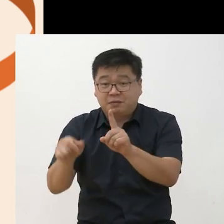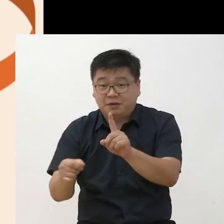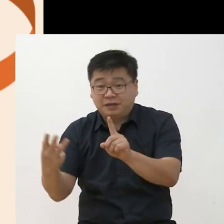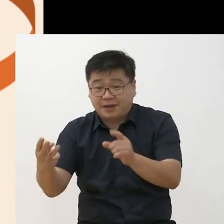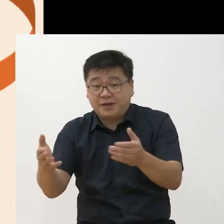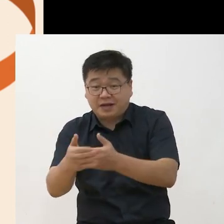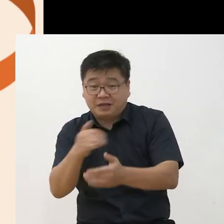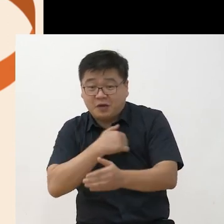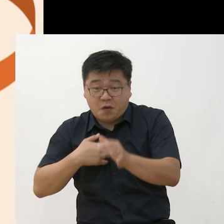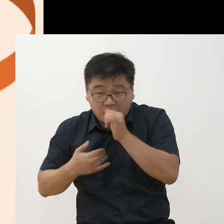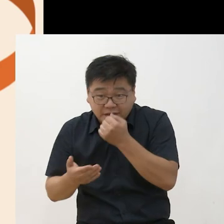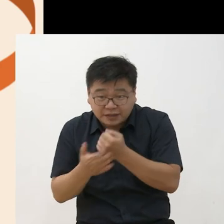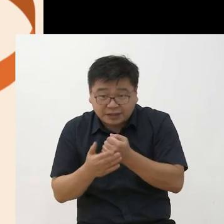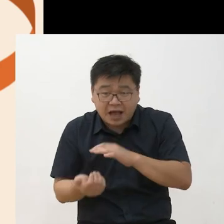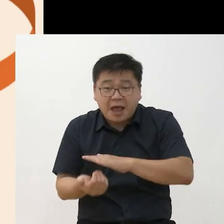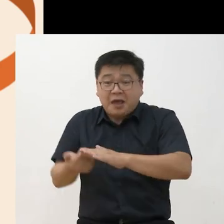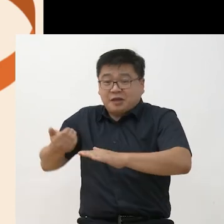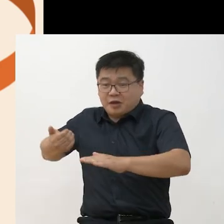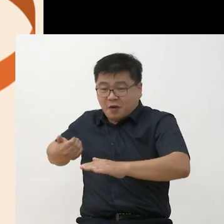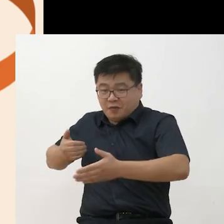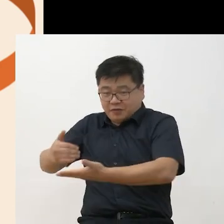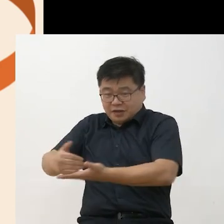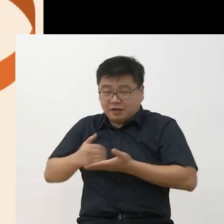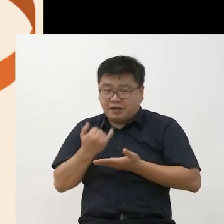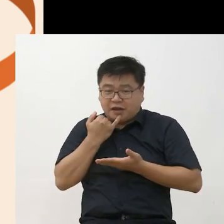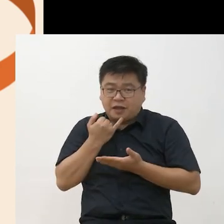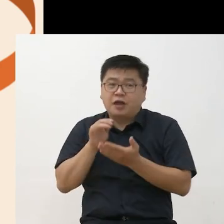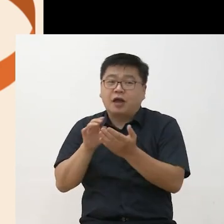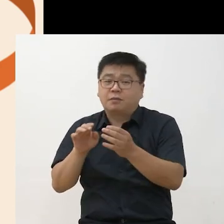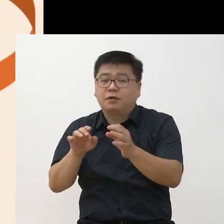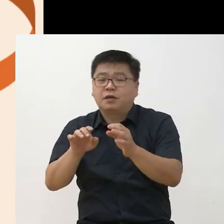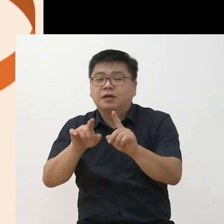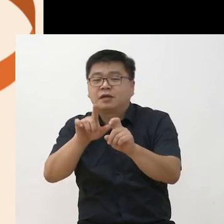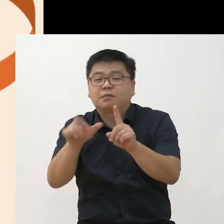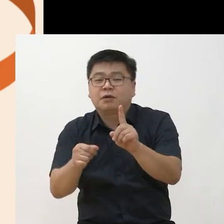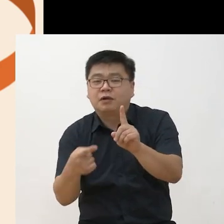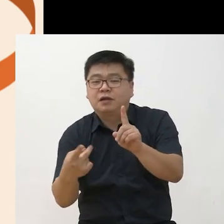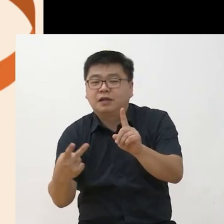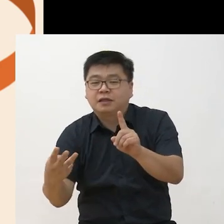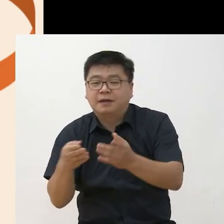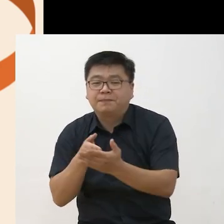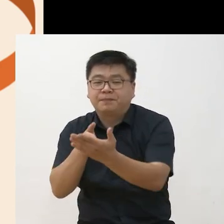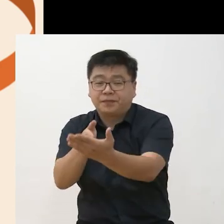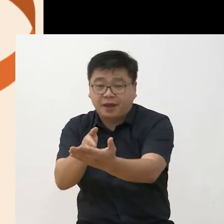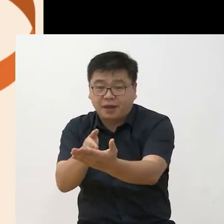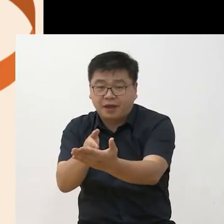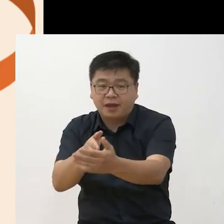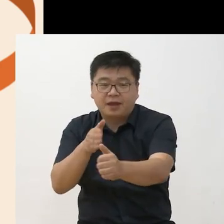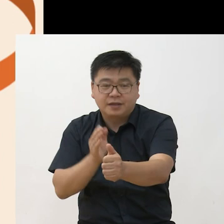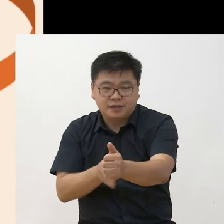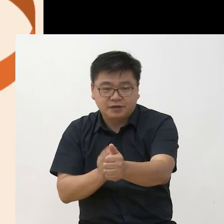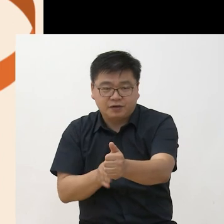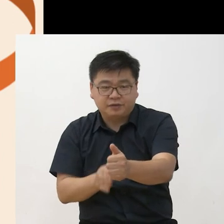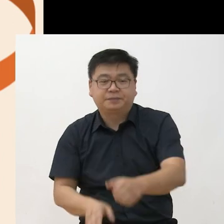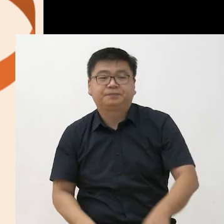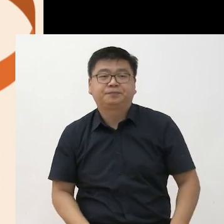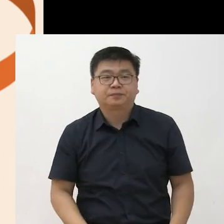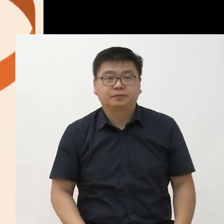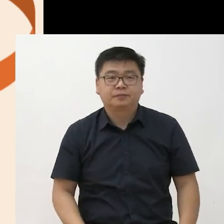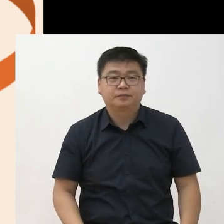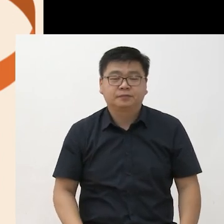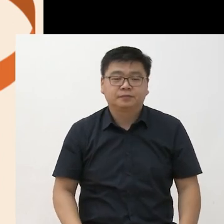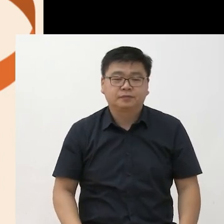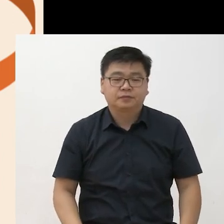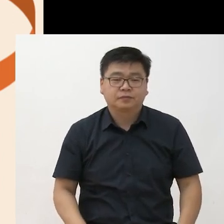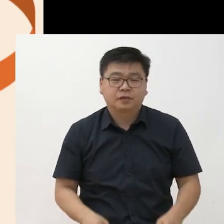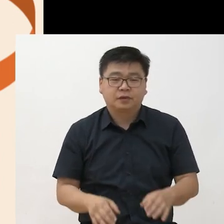피해서 그 이전에 신청을 해주시거나 등록을 해주시거나 아니면 10월 31일 또는 11월 1일